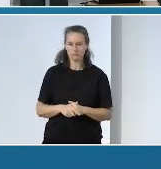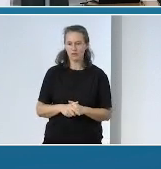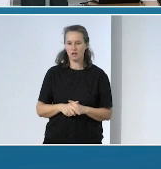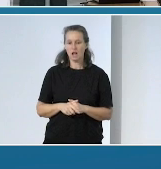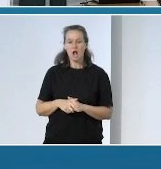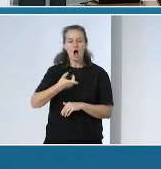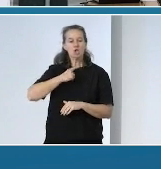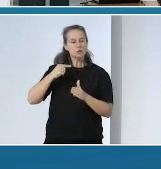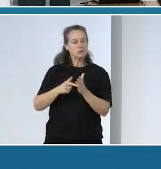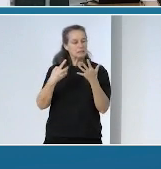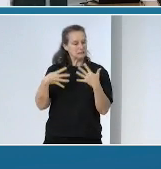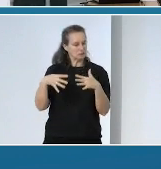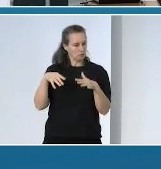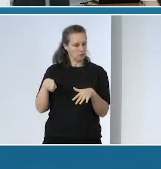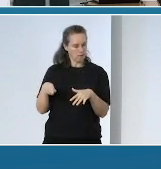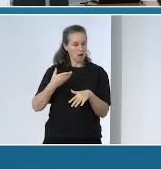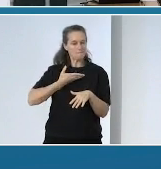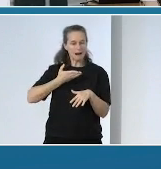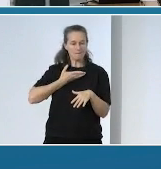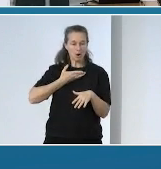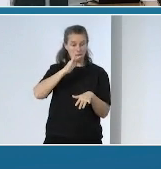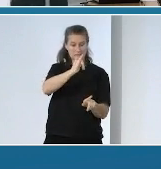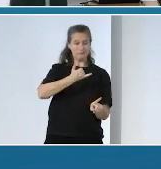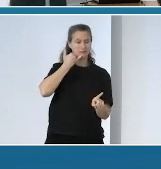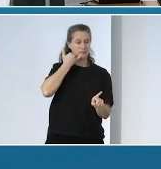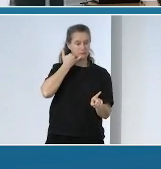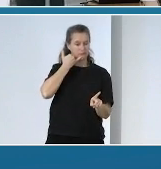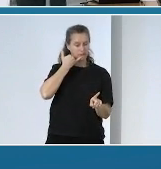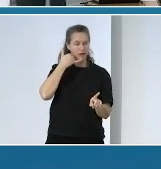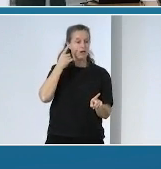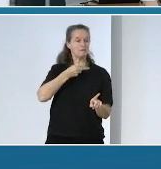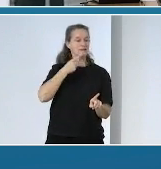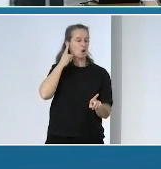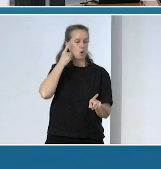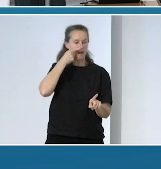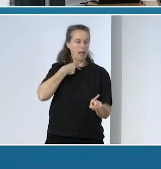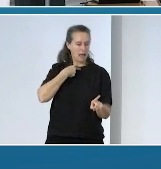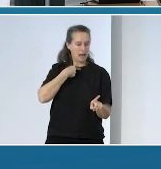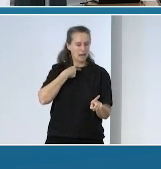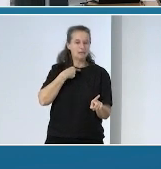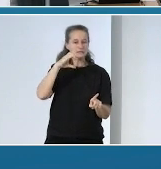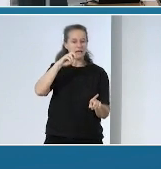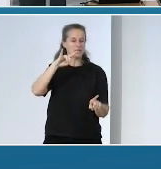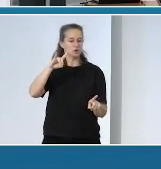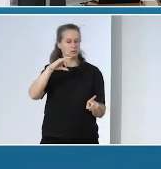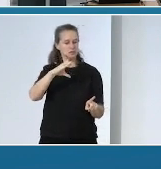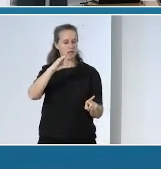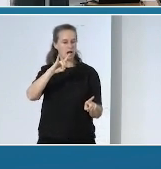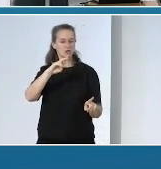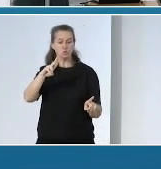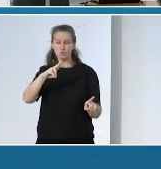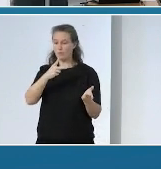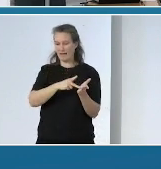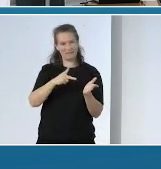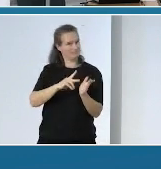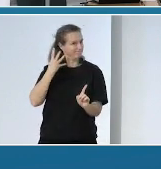En juin 2019, la maman reçoit un coup de téléphone des ORL du CHU de Paris qui explique qu'elle ne pourra